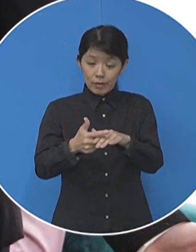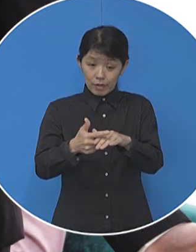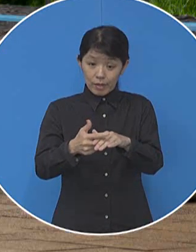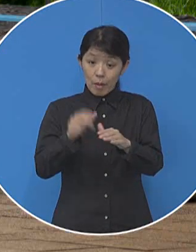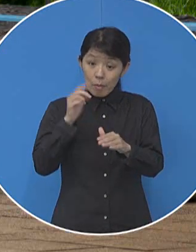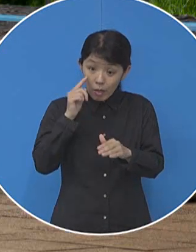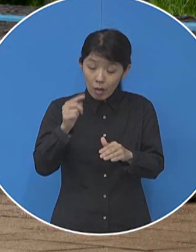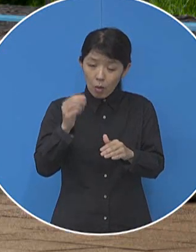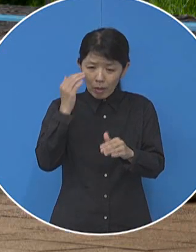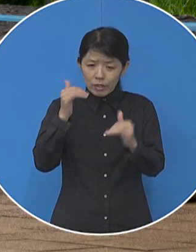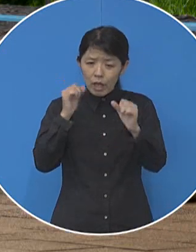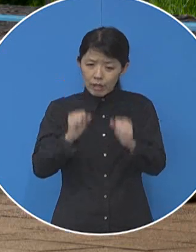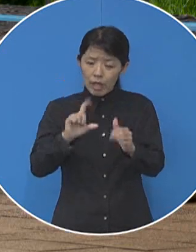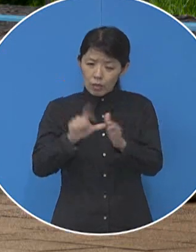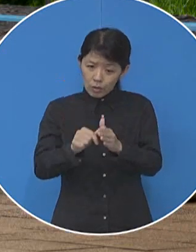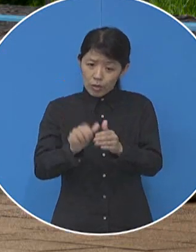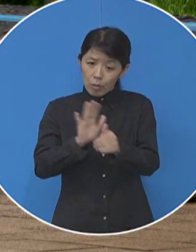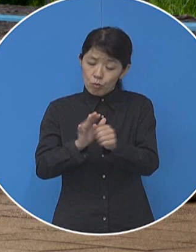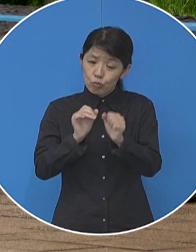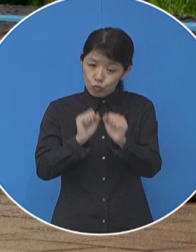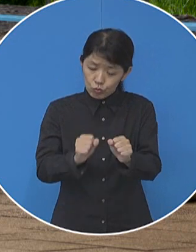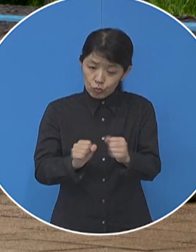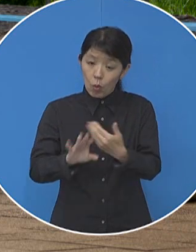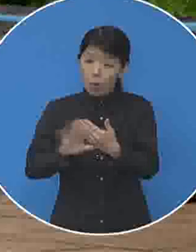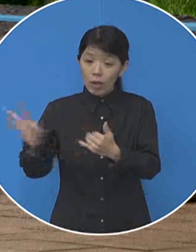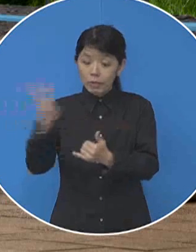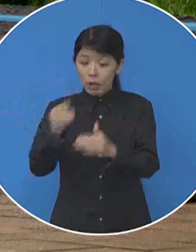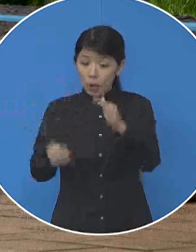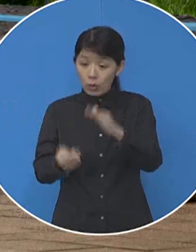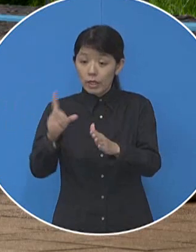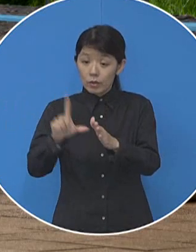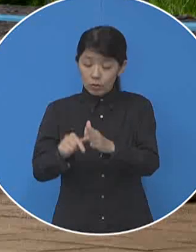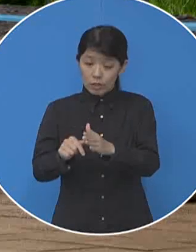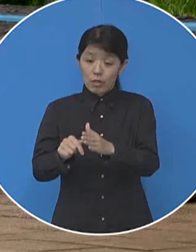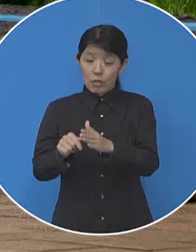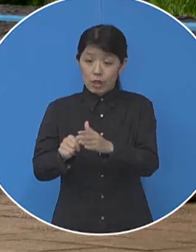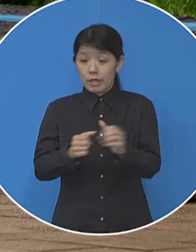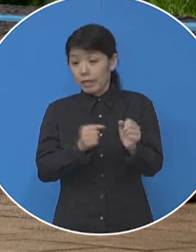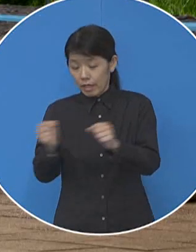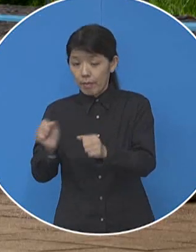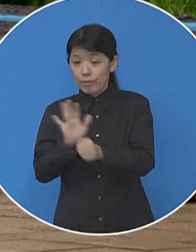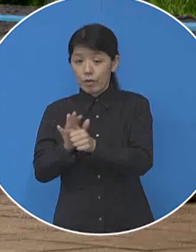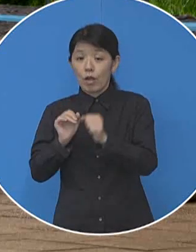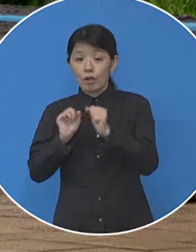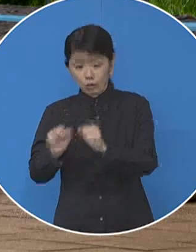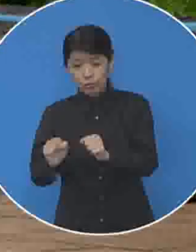配慮、また災害時は安全に避難するための支援を行いましょう。